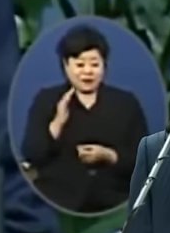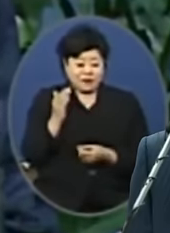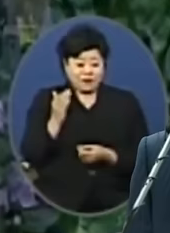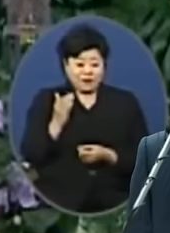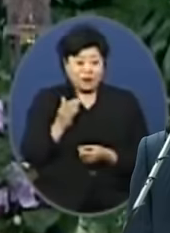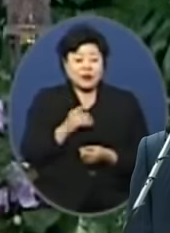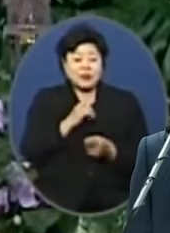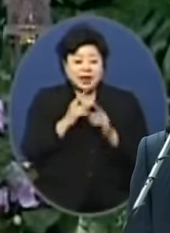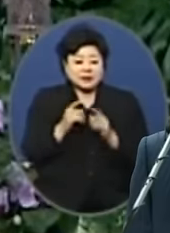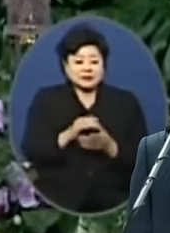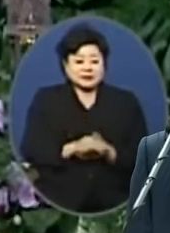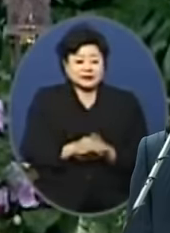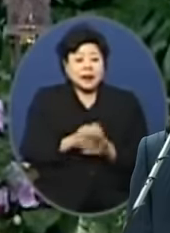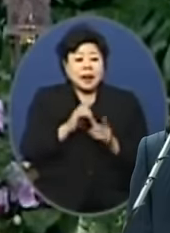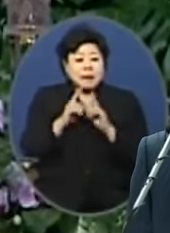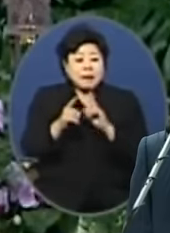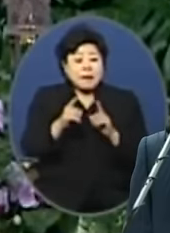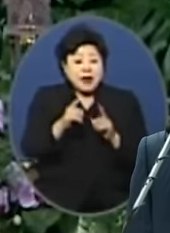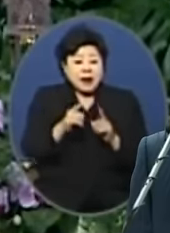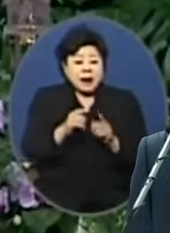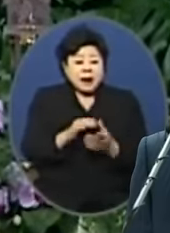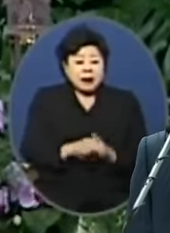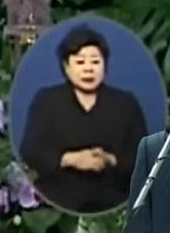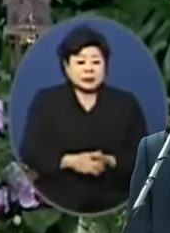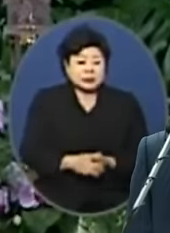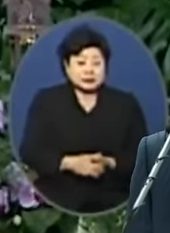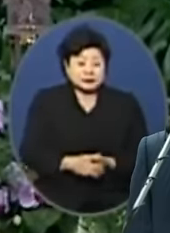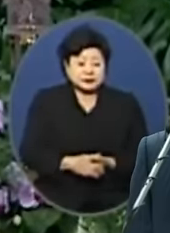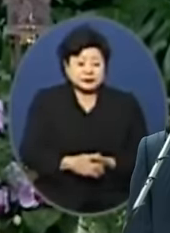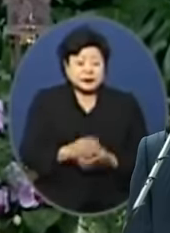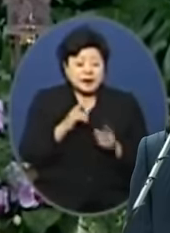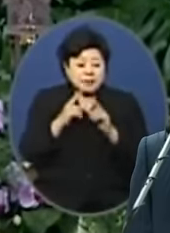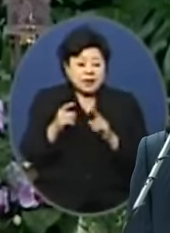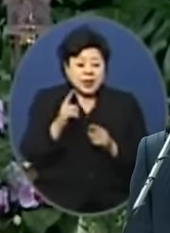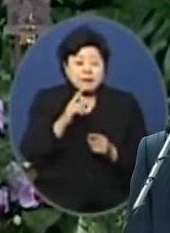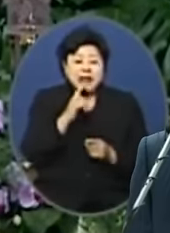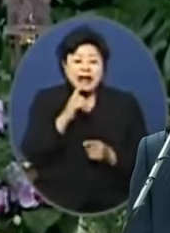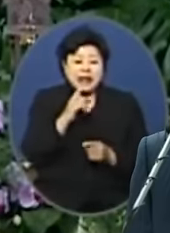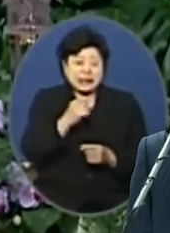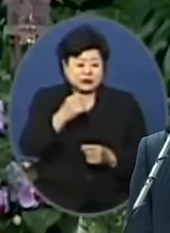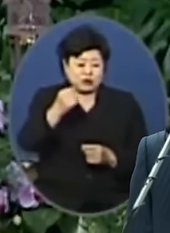우리 속담에 말과 관련된 것이 많이 있습니다. 말 한마디로